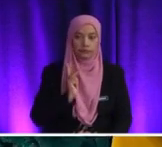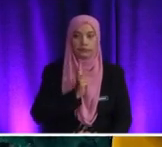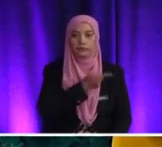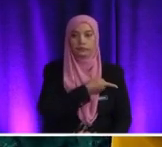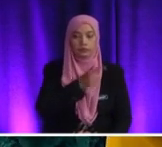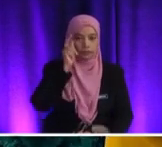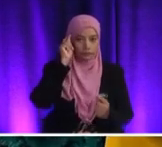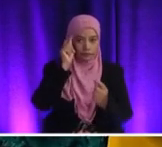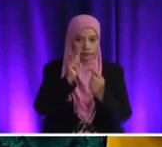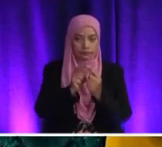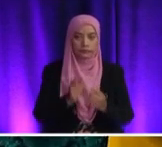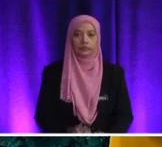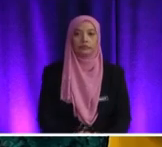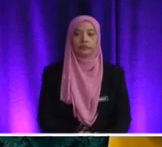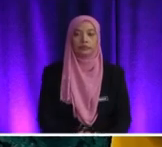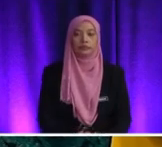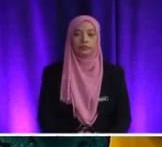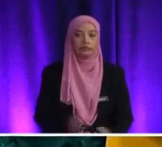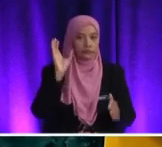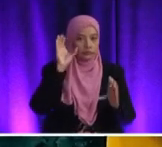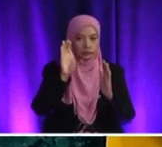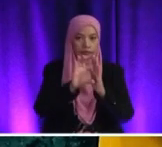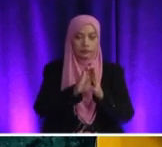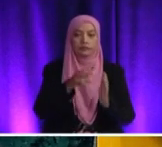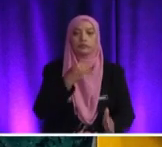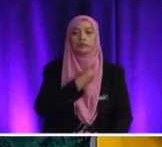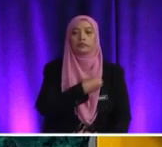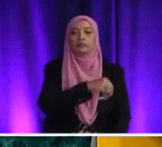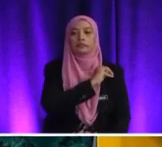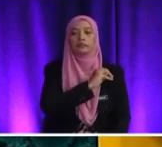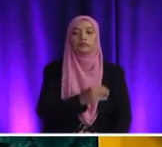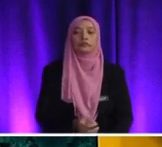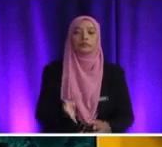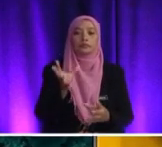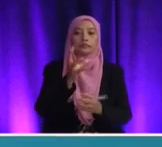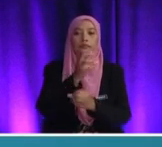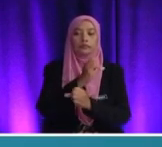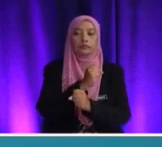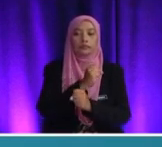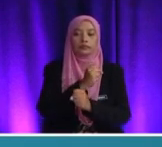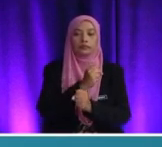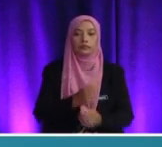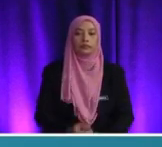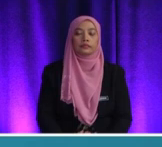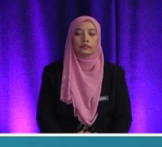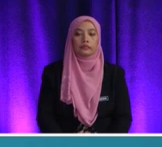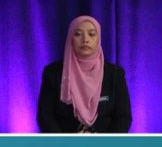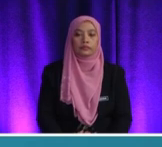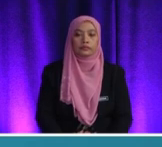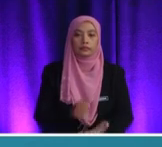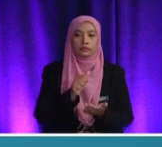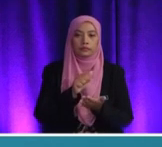ah jadi gambar yang mereka ini murid-murid kitena the knee ialah berkaitan dengan kerja yee